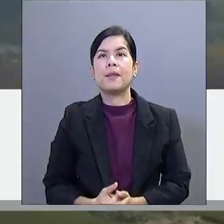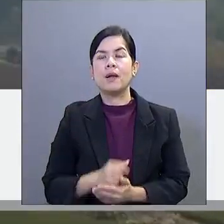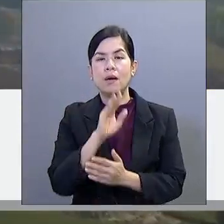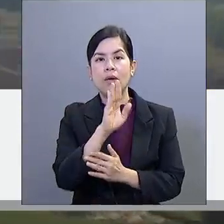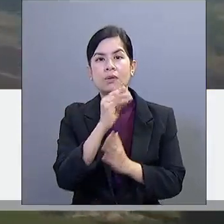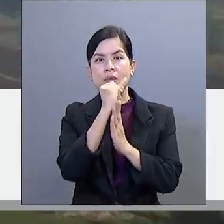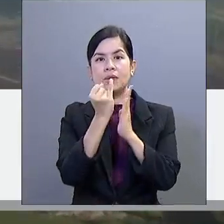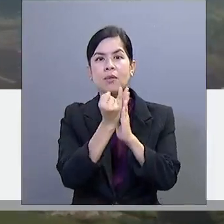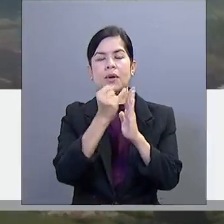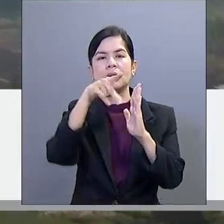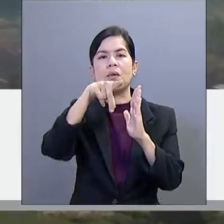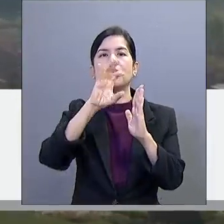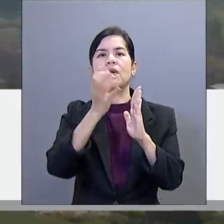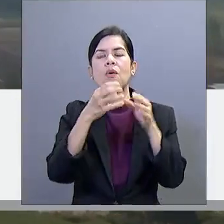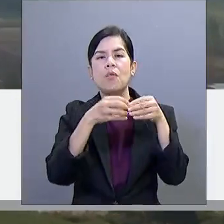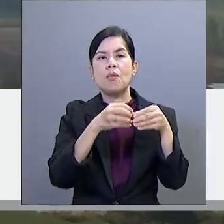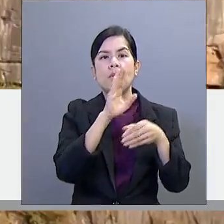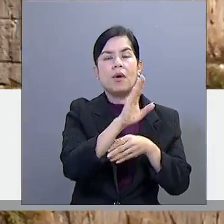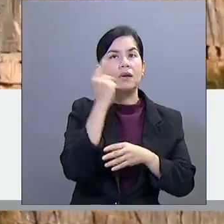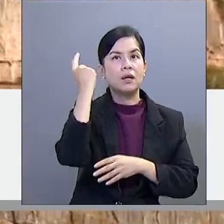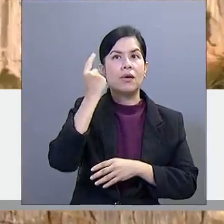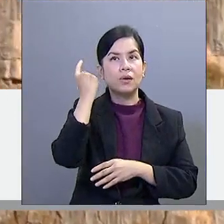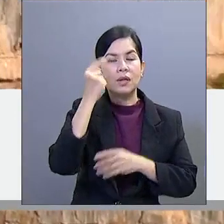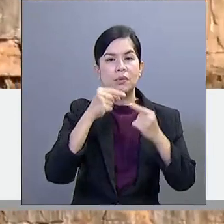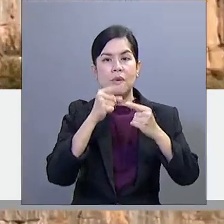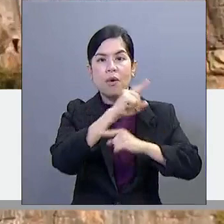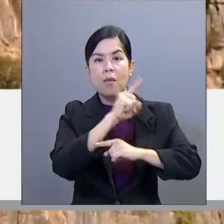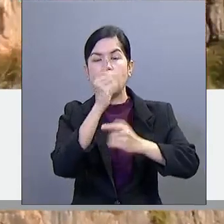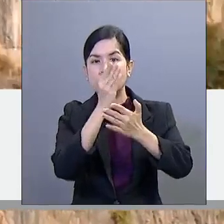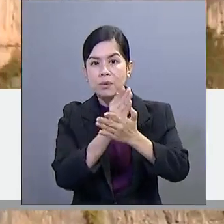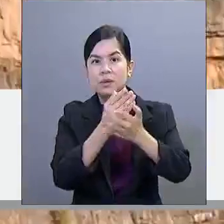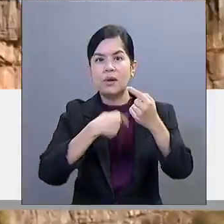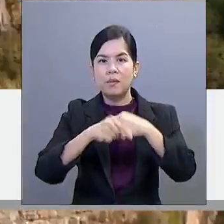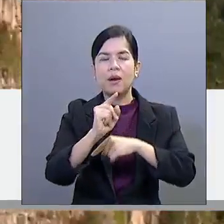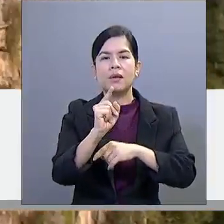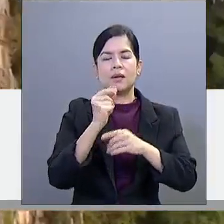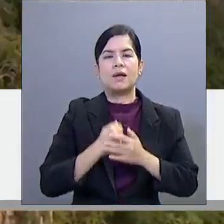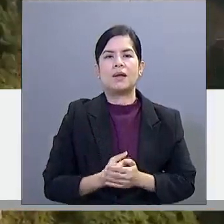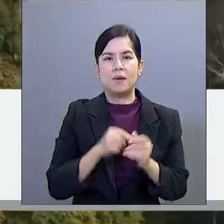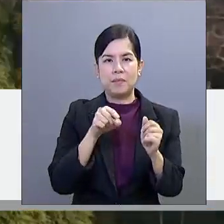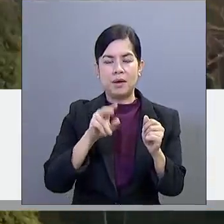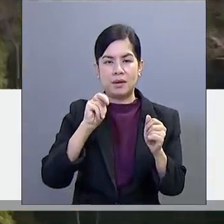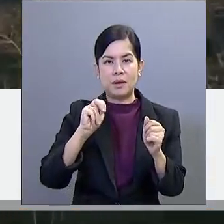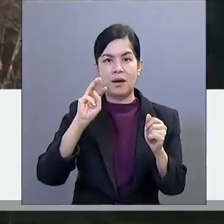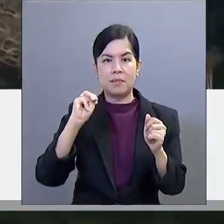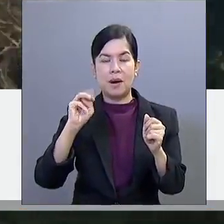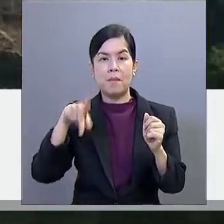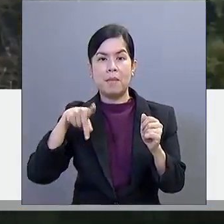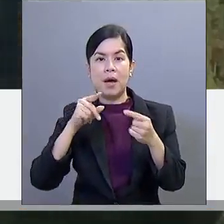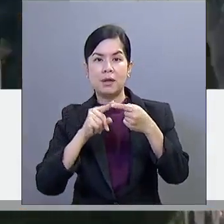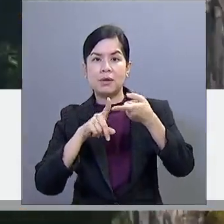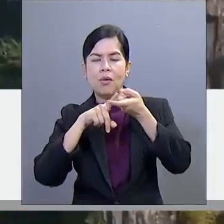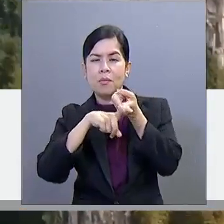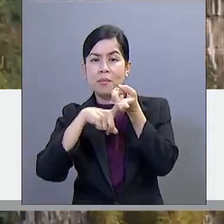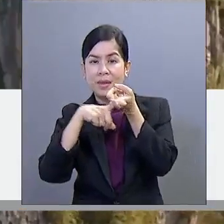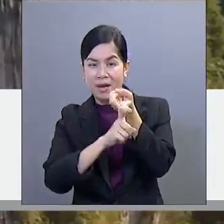พิษณุโลกนะคะนักท่องเที่ยวก็ใช้ช่วงวันหยุดนี่แหละค่ะเดินทางไปที่บ้านมุงเดินมาอำเภอเนินมะปรางจังหวัดพิษณุโลกเป็นจุดท่อง